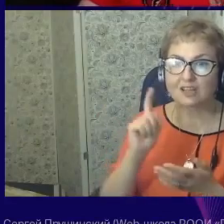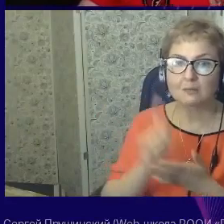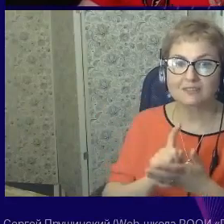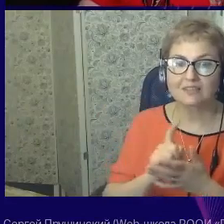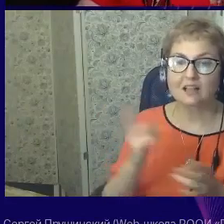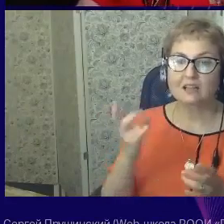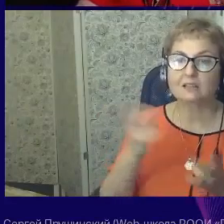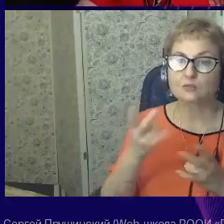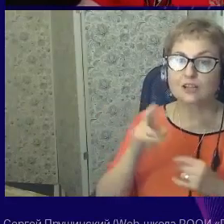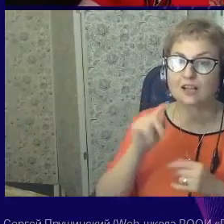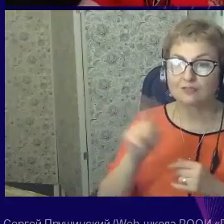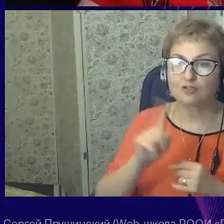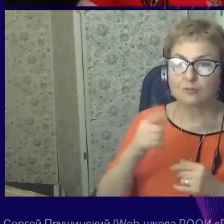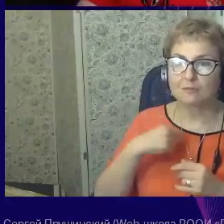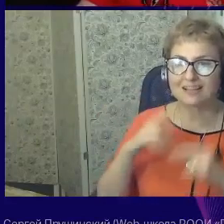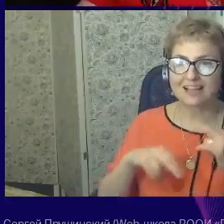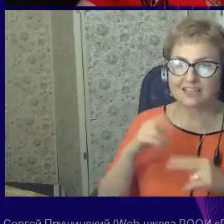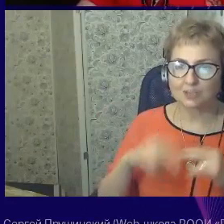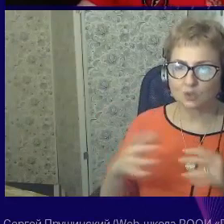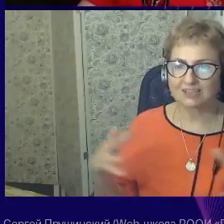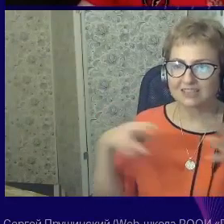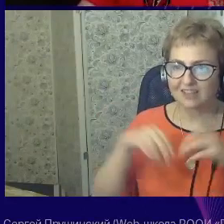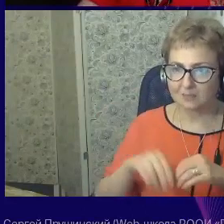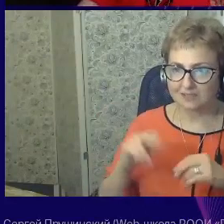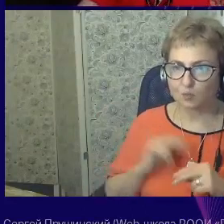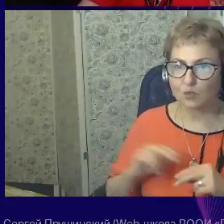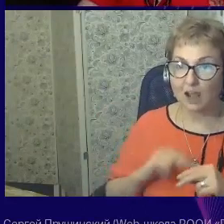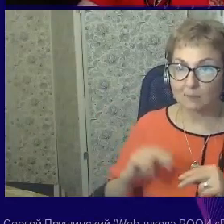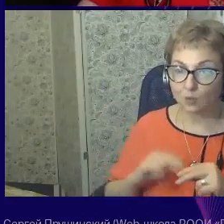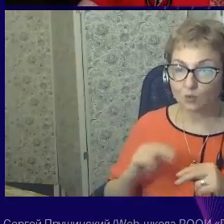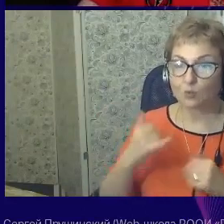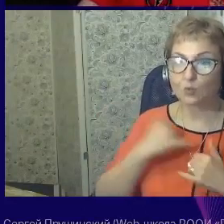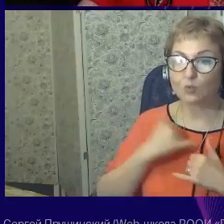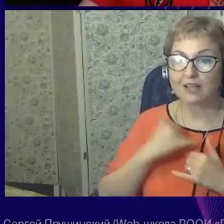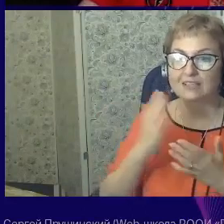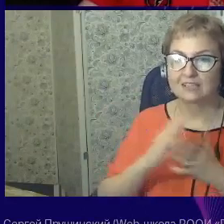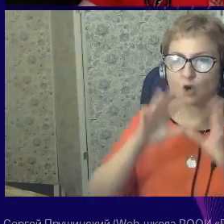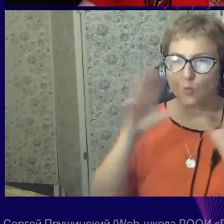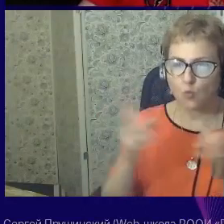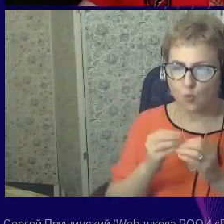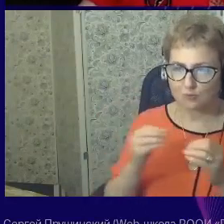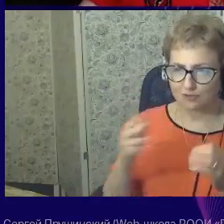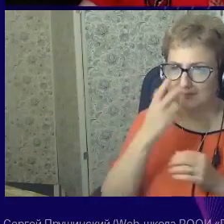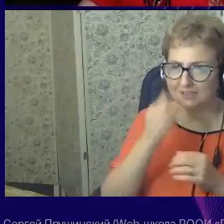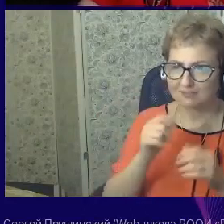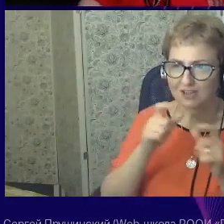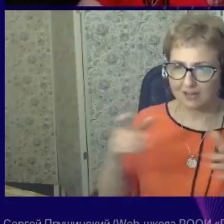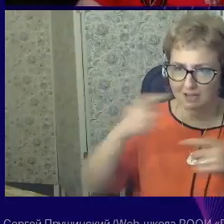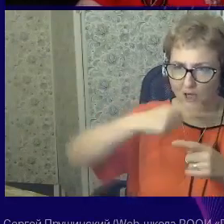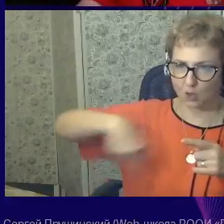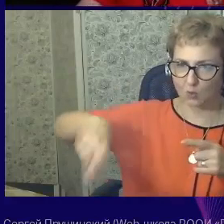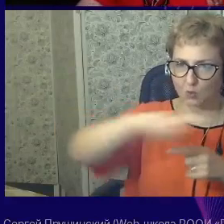того, чтобы мы настроились на совместную работу, у нас есть общая кричалка, мы встаем в